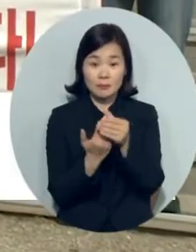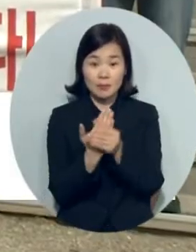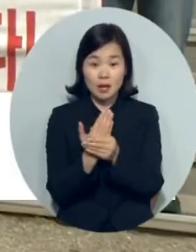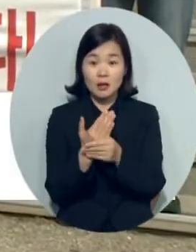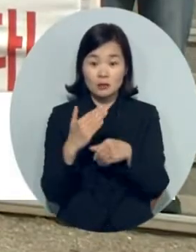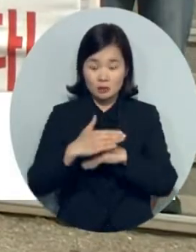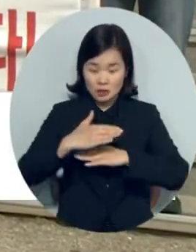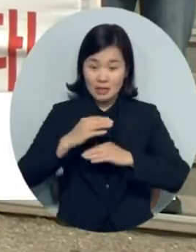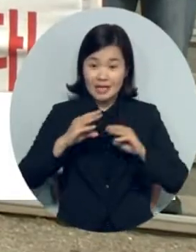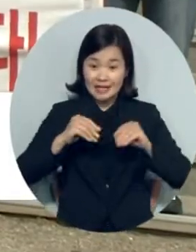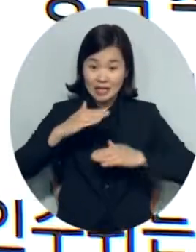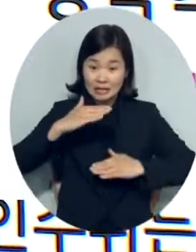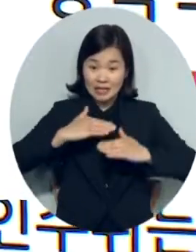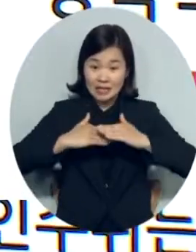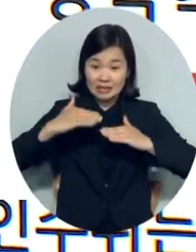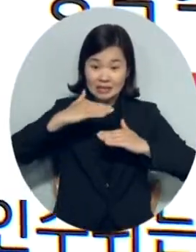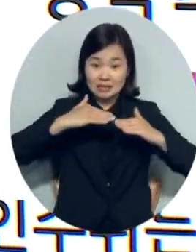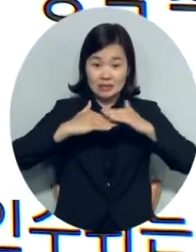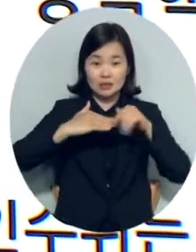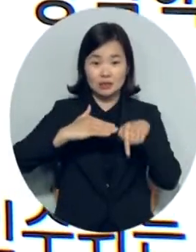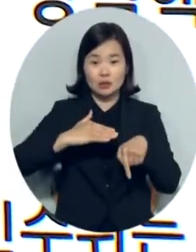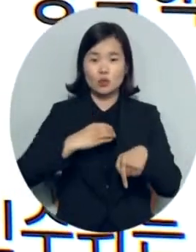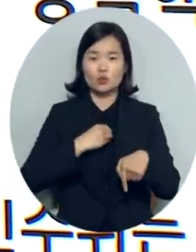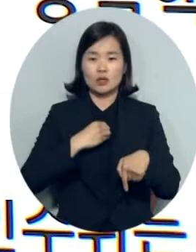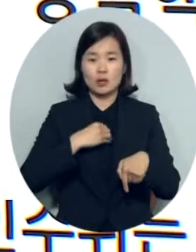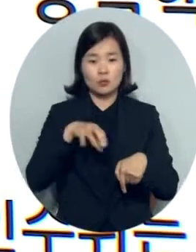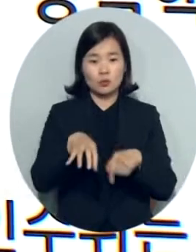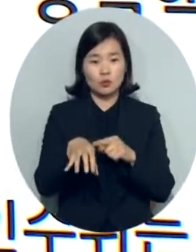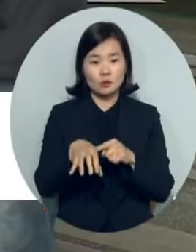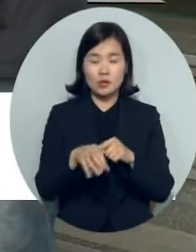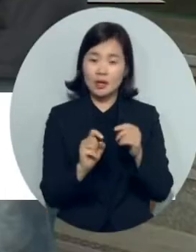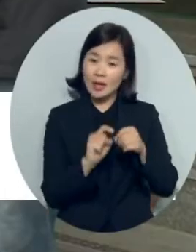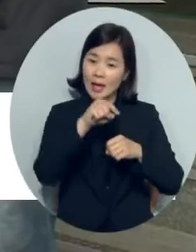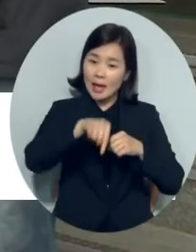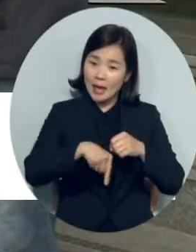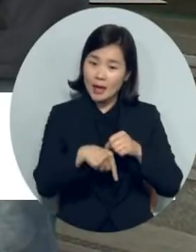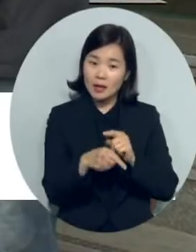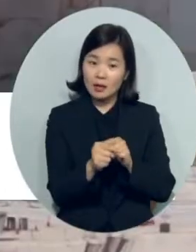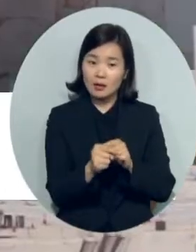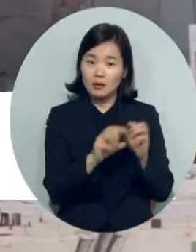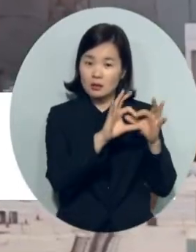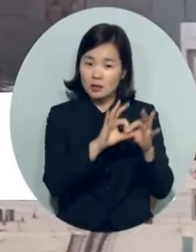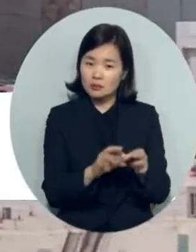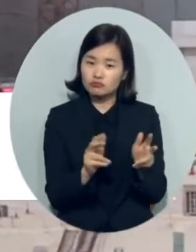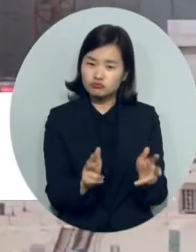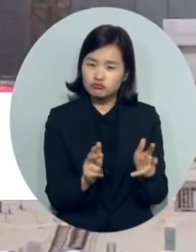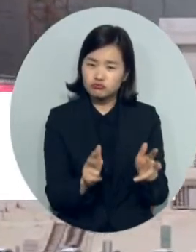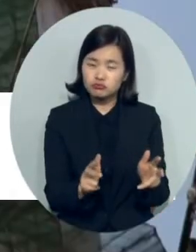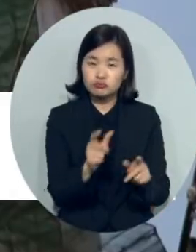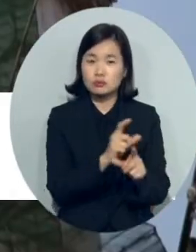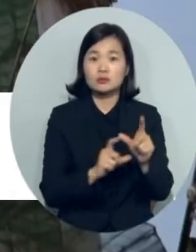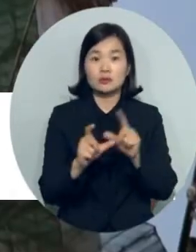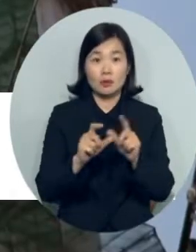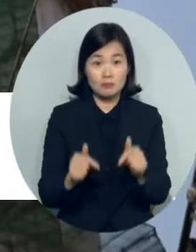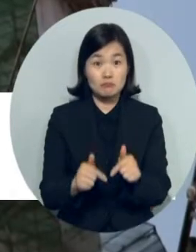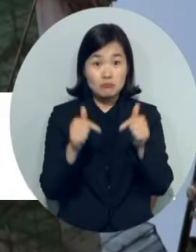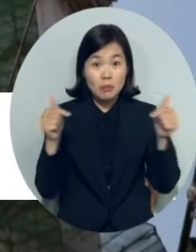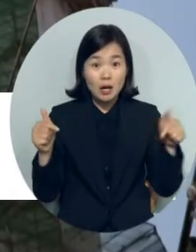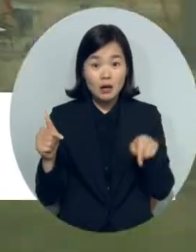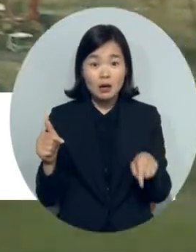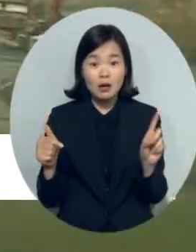1층 내가 나뉘어 펴요 2위 허무 지역의 핵발전소를 계속 가공하고 추가로 증 사람